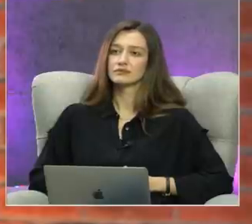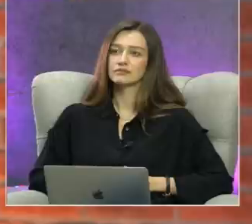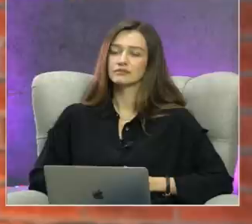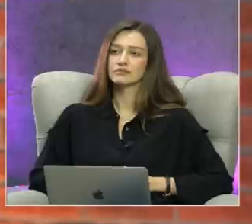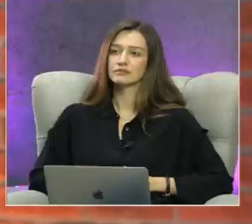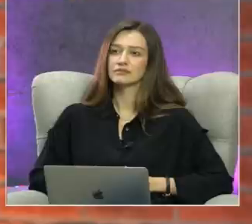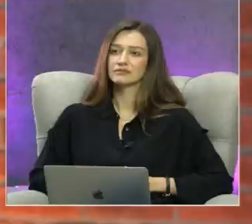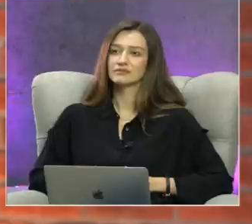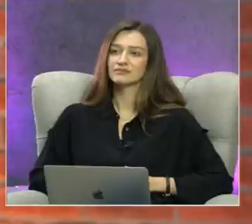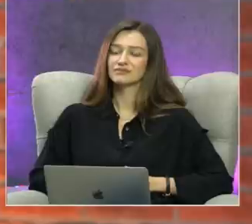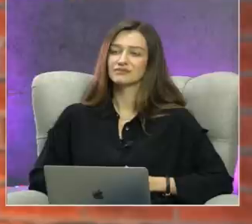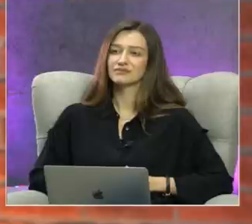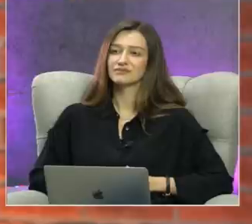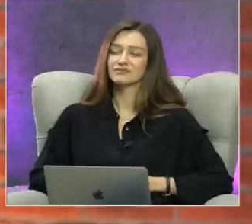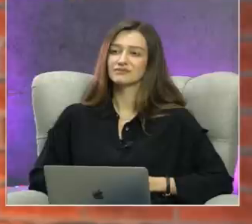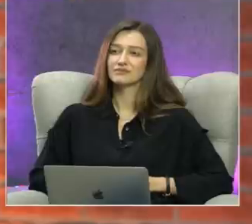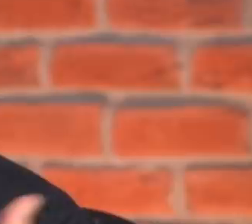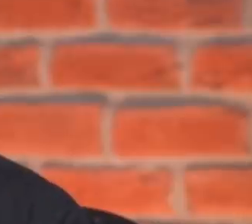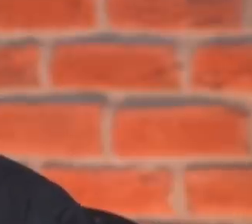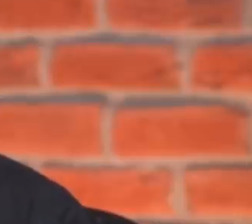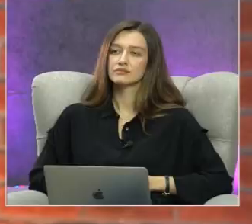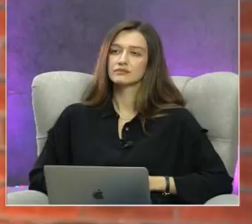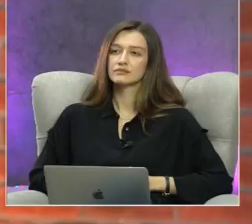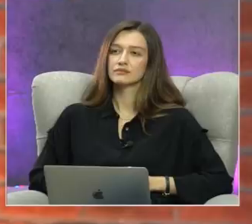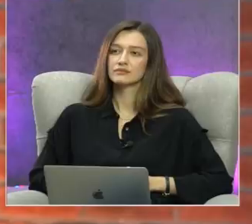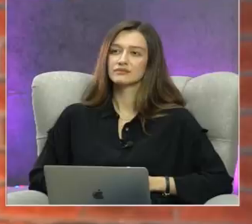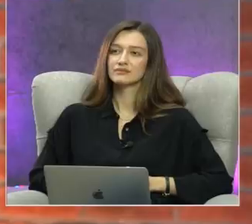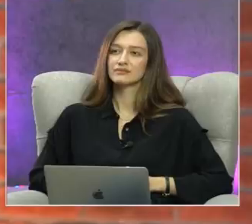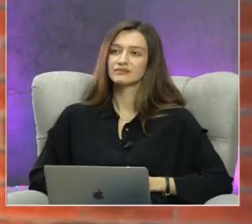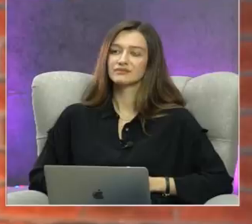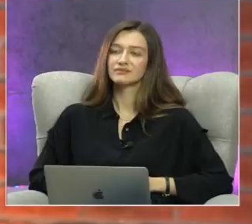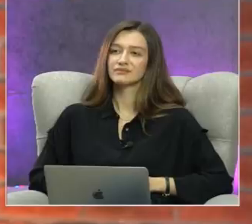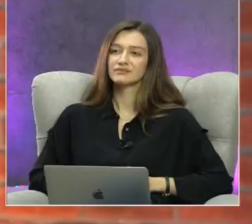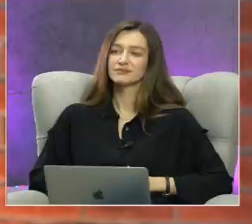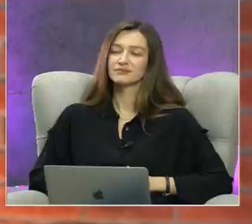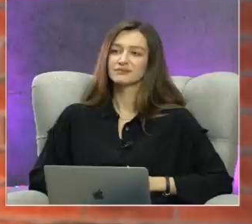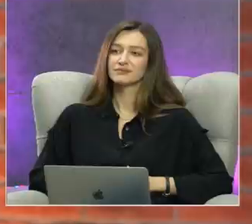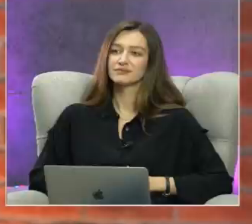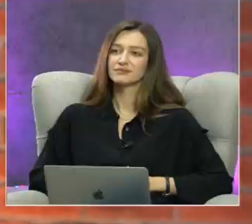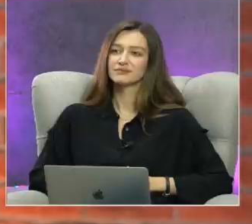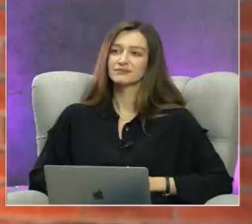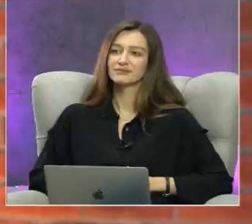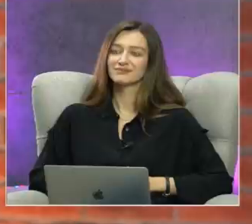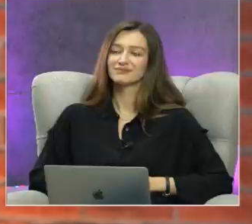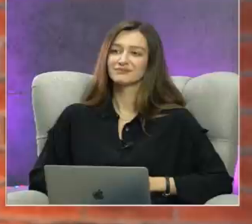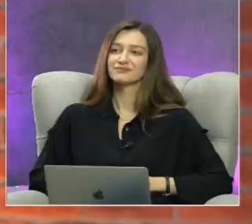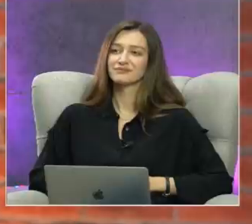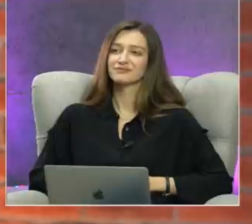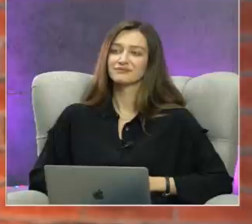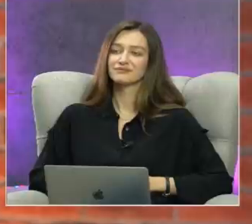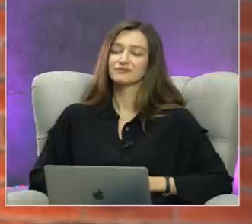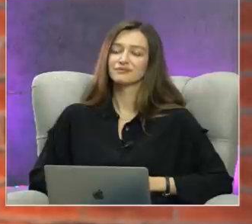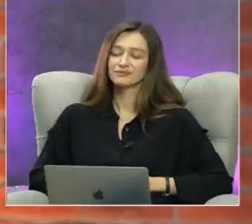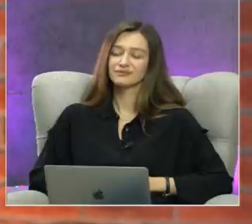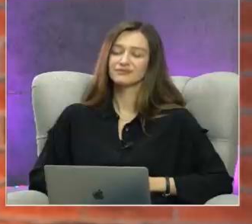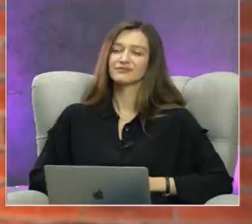biraz daha düşünsek soruyu değiştirip dönüştürebilecek. Hatta soruyu hükümsüz kılacak bir bilgi eksiğimiz var mı? Ona bir bakmakta